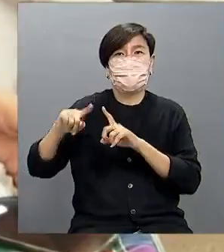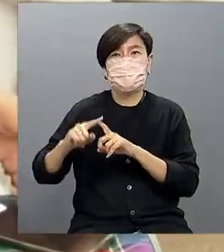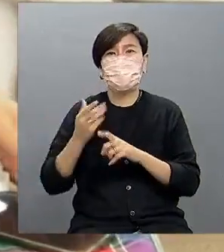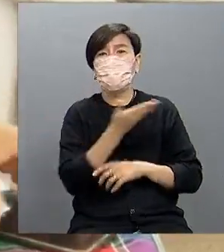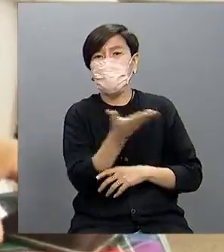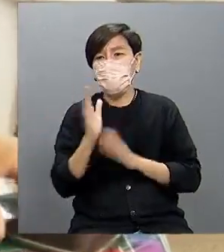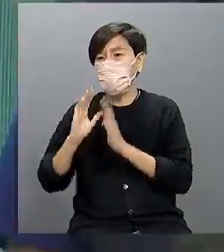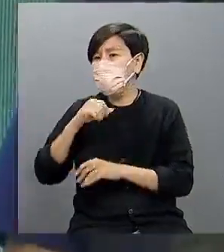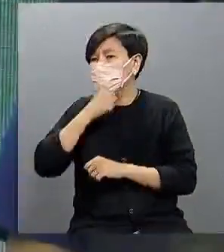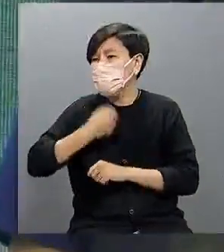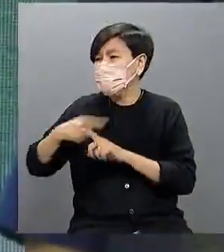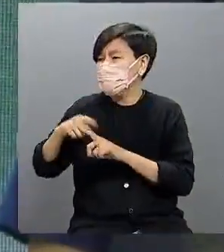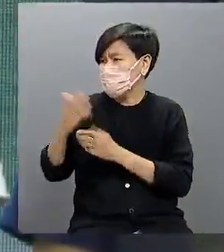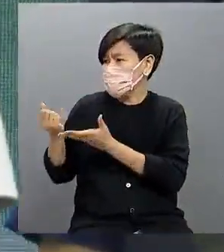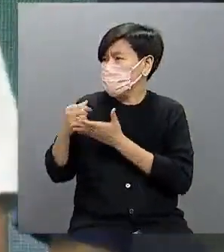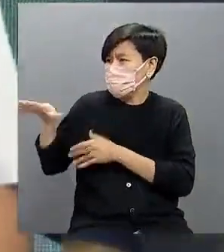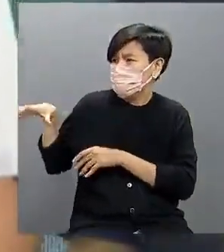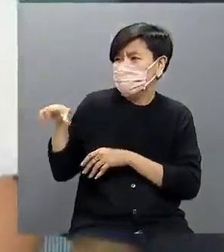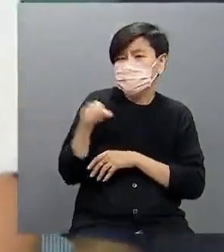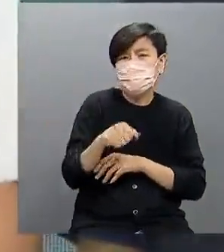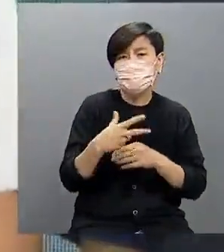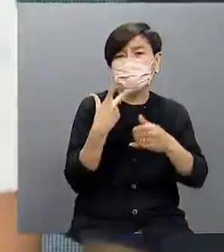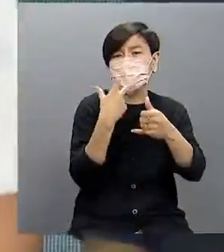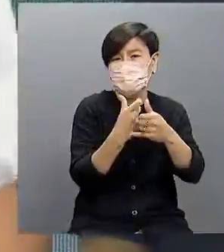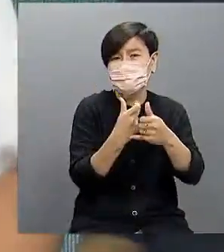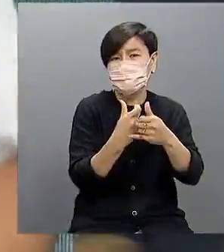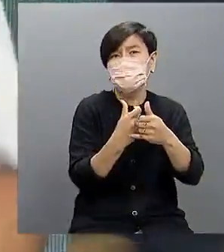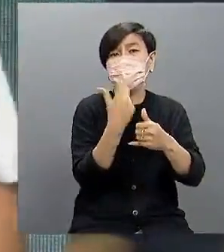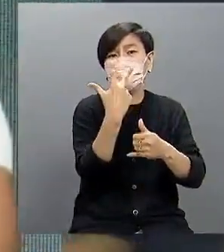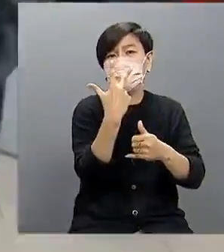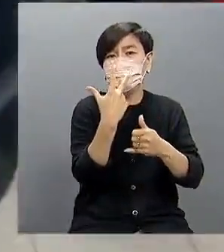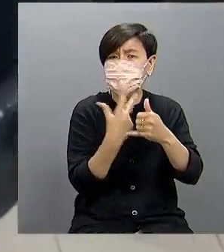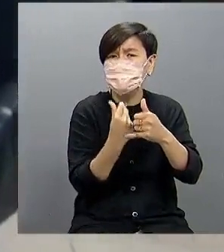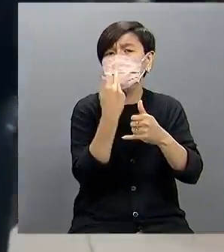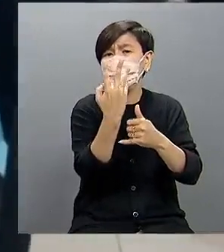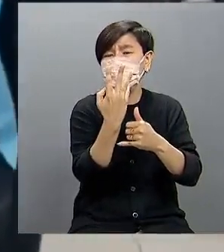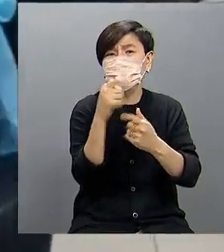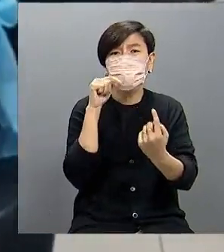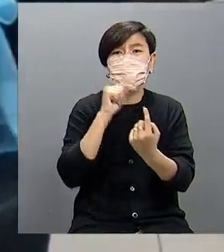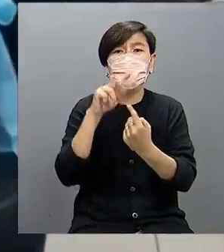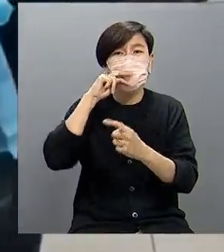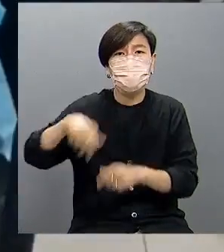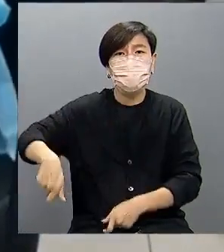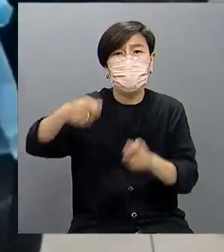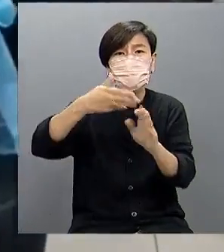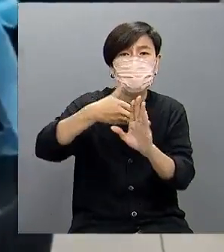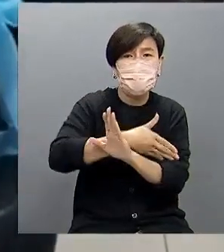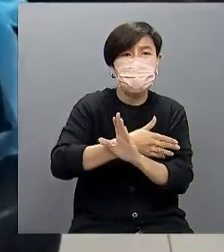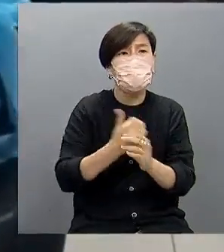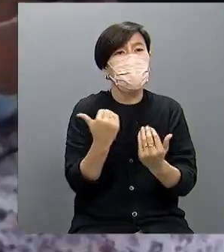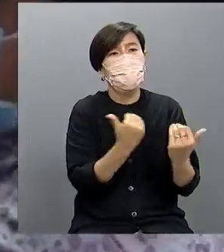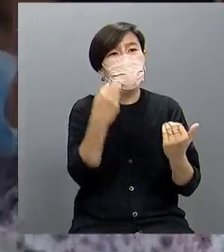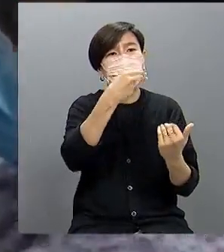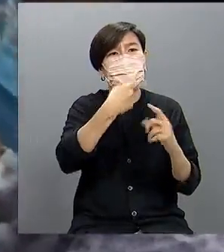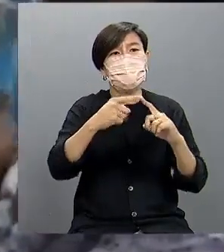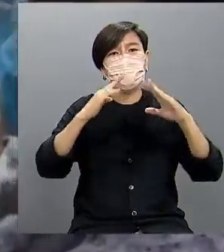ไปฉีดวัคซีนป้องกันโควิด -19 เข็มกระตุ้นก่อนเทศกาลสงกรานต์เพราะอย่างที่บอกก็คือจะมีลูกหลานมาเยี่ยมดังนั้นอสมก็